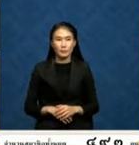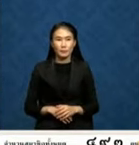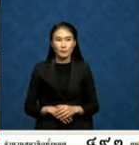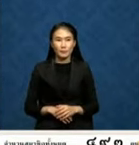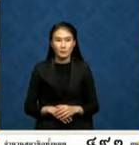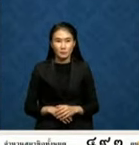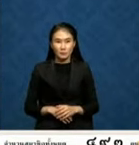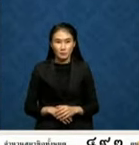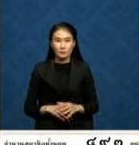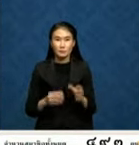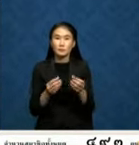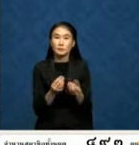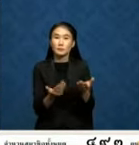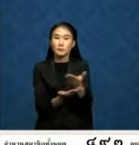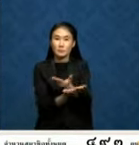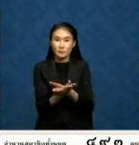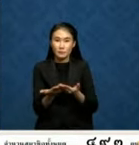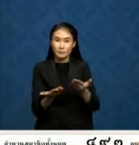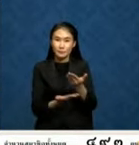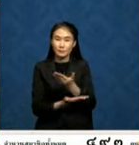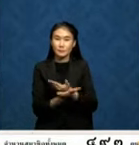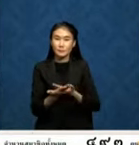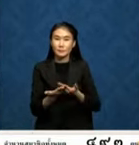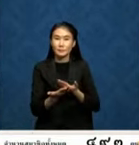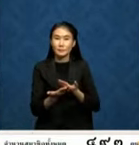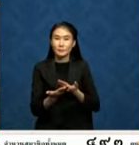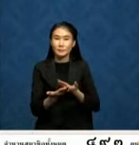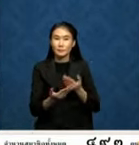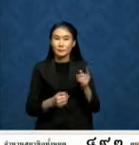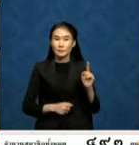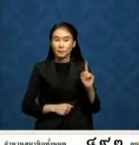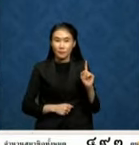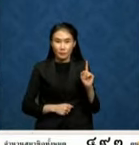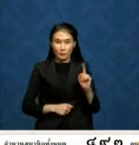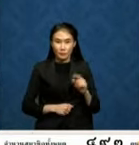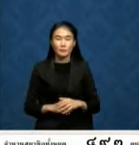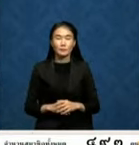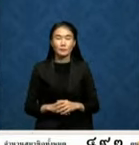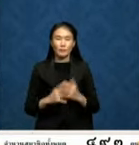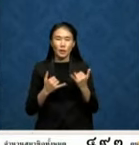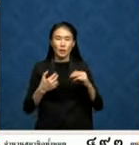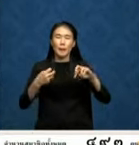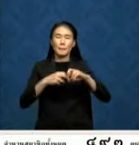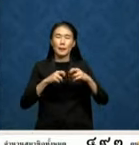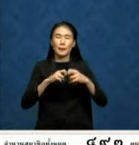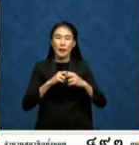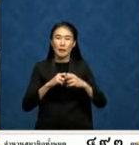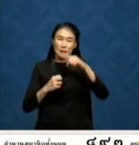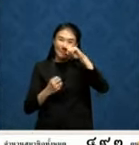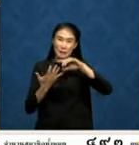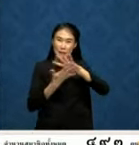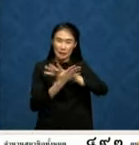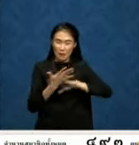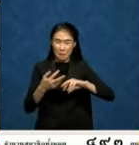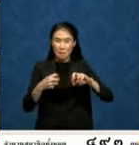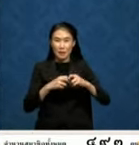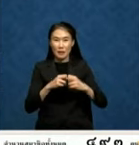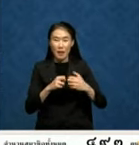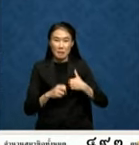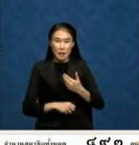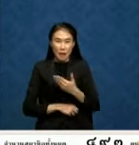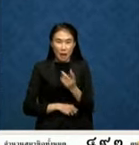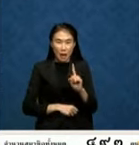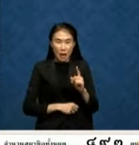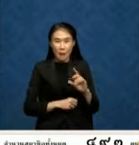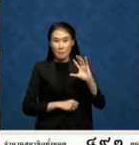และเมื่อพิจารณาถึงเรื่องของกระแสที่เรากำลังประสบอยู่ก็คือเรื่องของการที่หลายๆชา